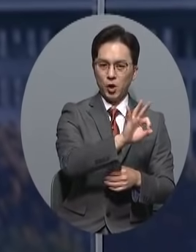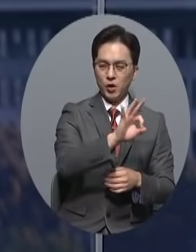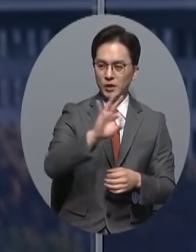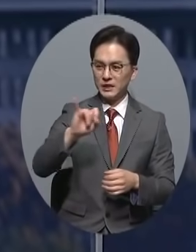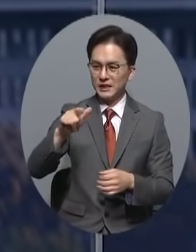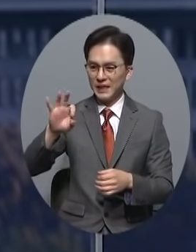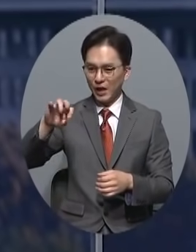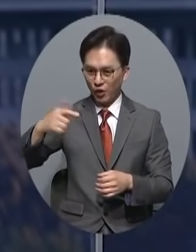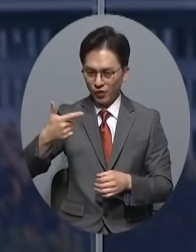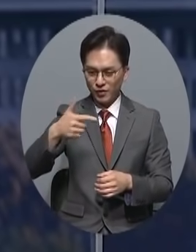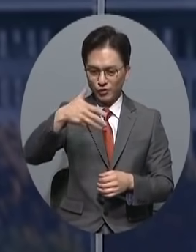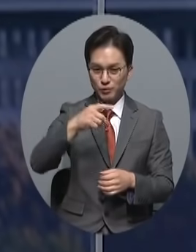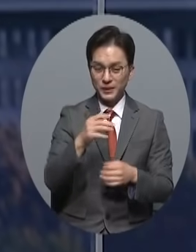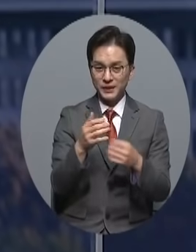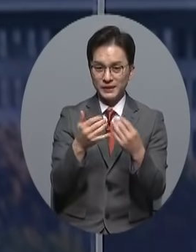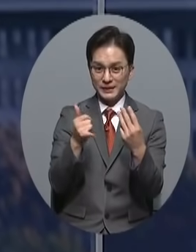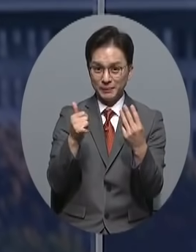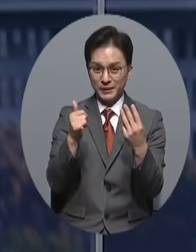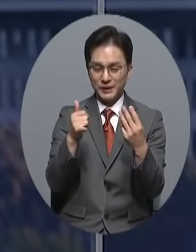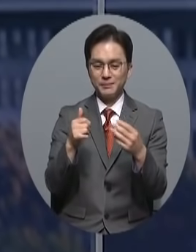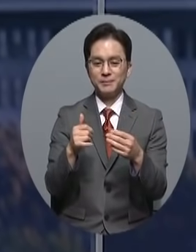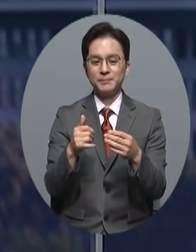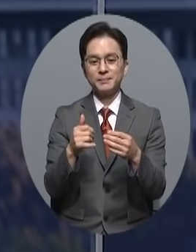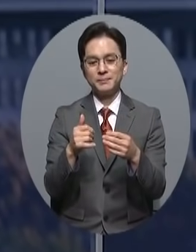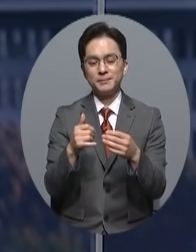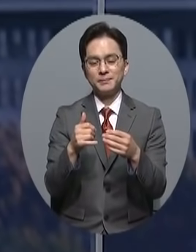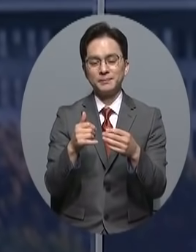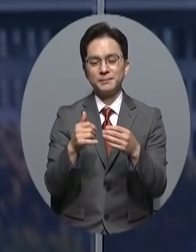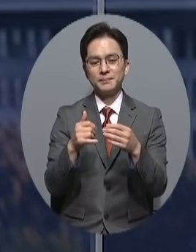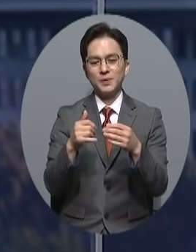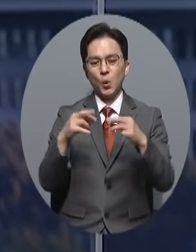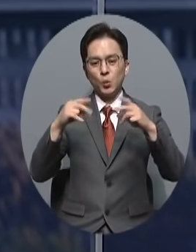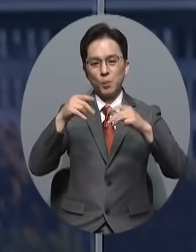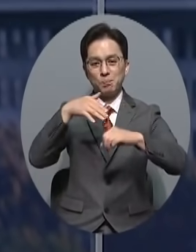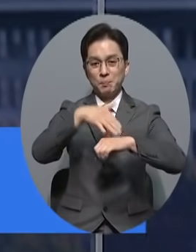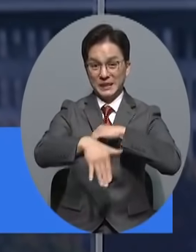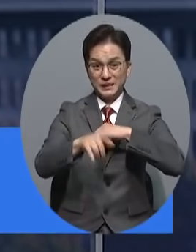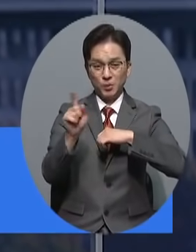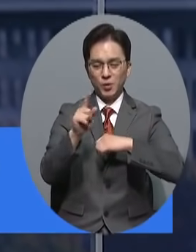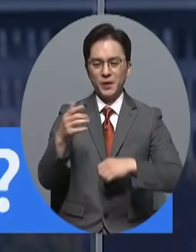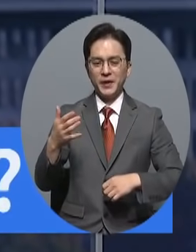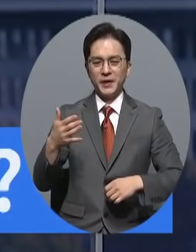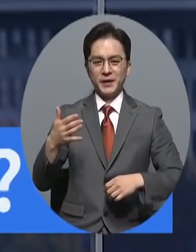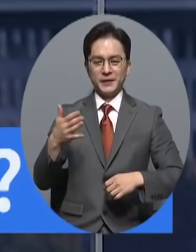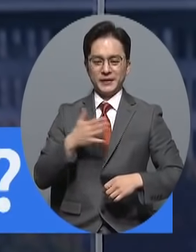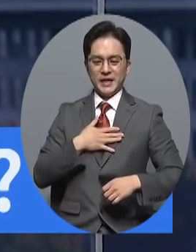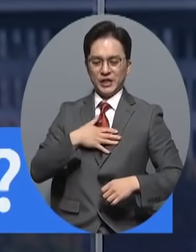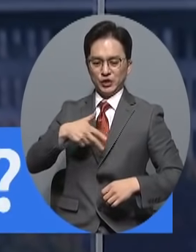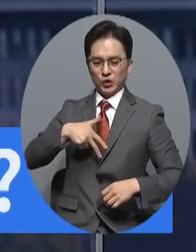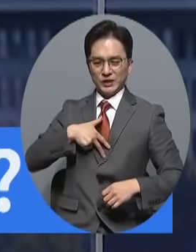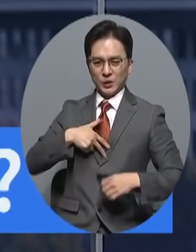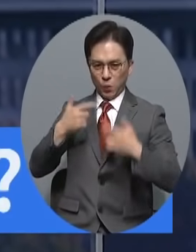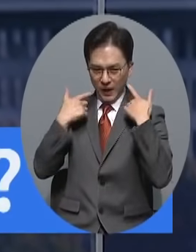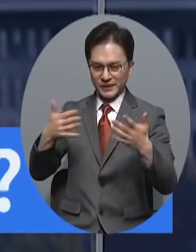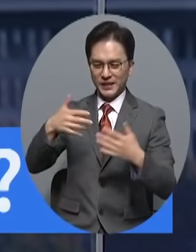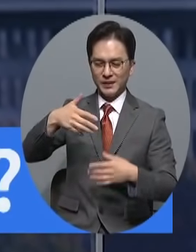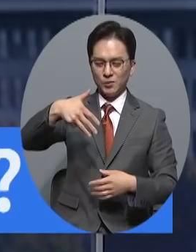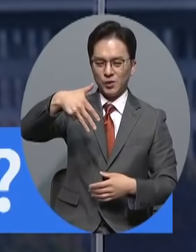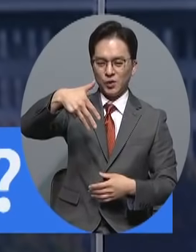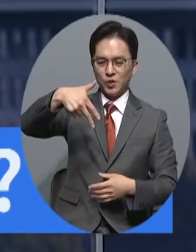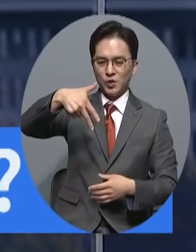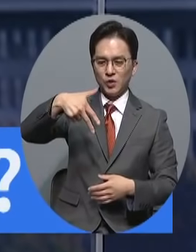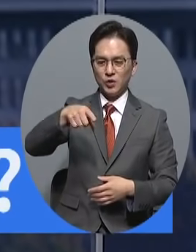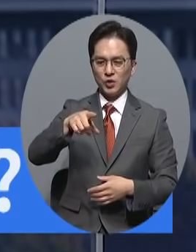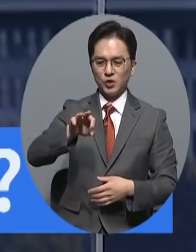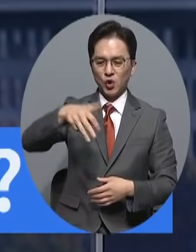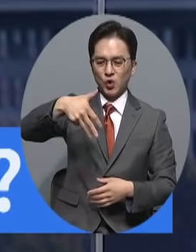공격하면서 본인의 선명성을 드러내는 건데 저는 이제 그러나 사실 이낙연 후보 입장에서도 추미애 장관의 저는 완주가 나쁘다고